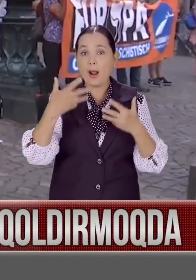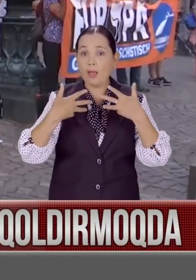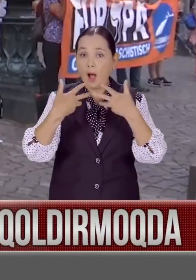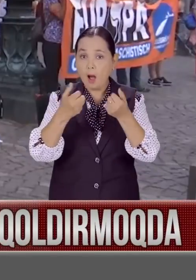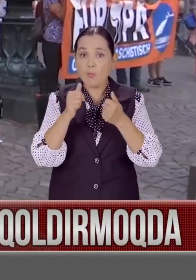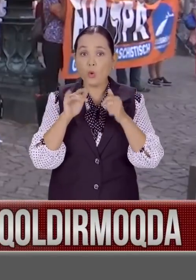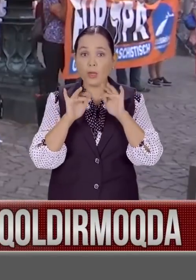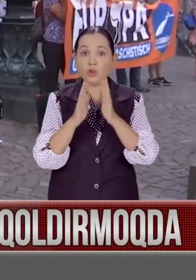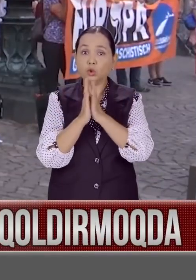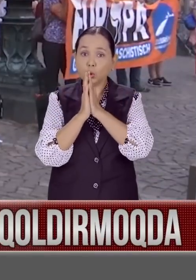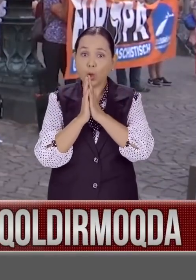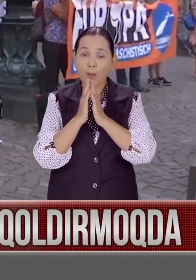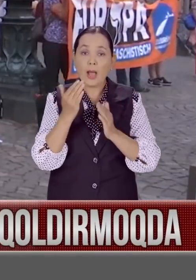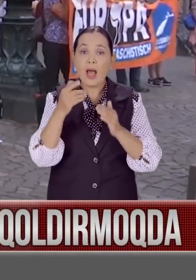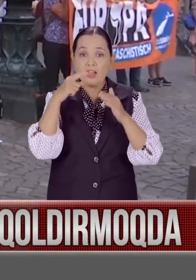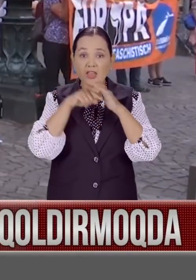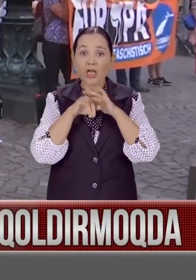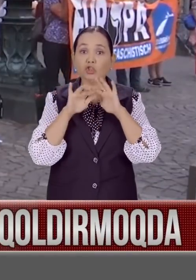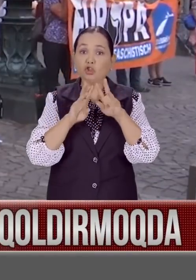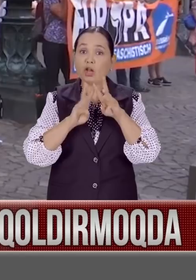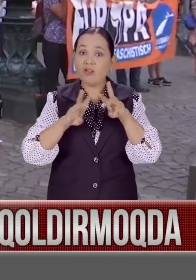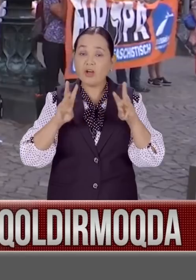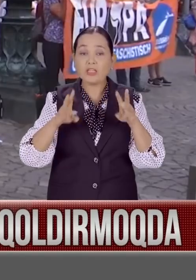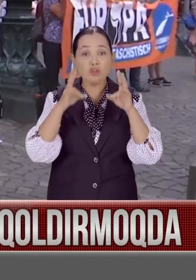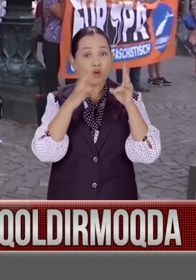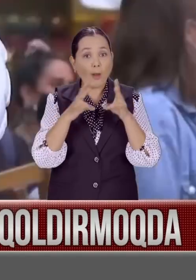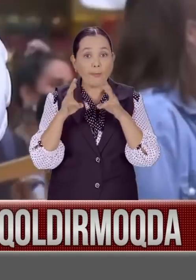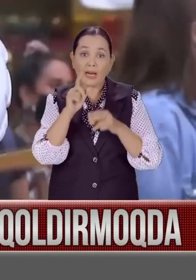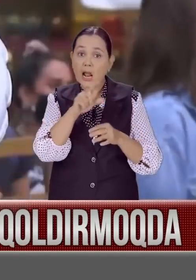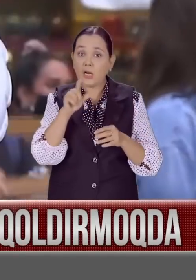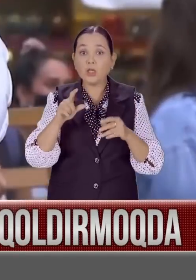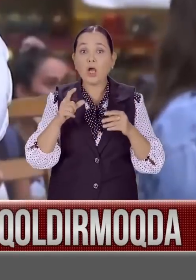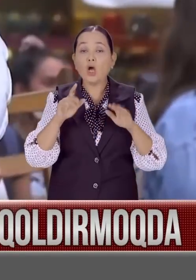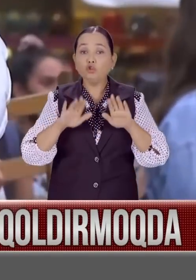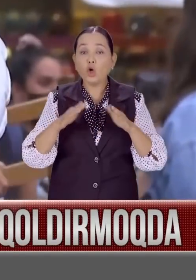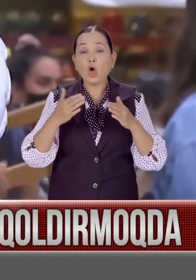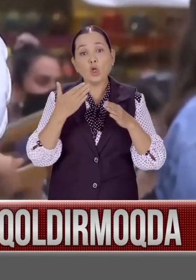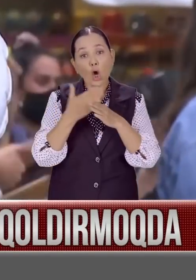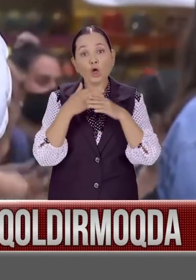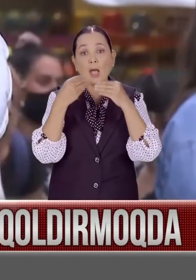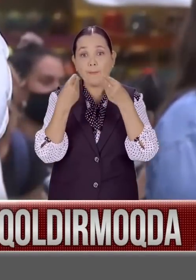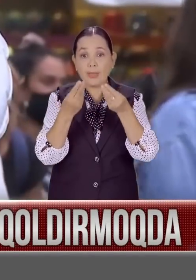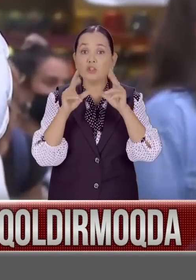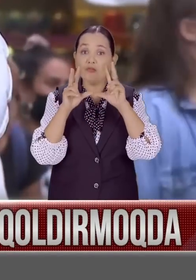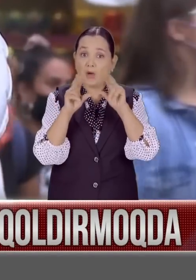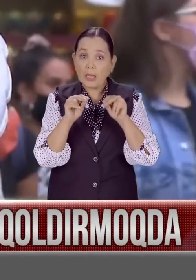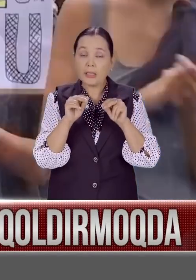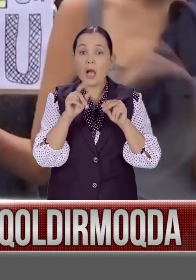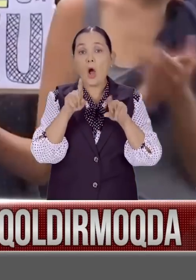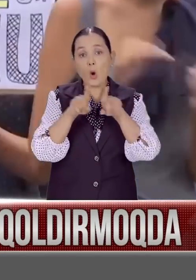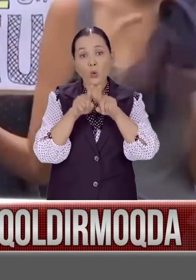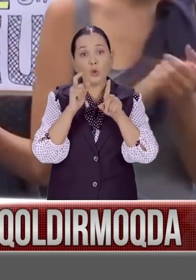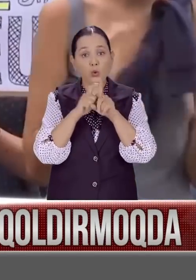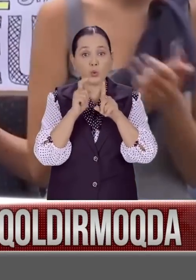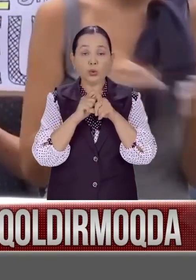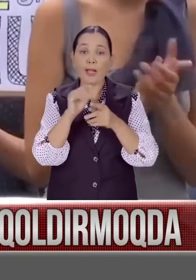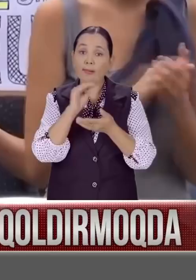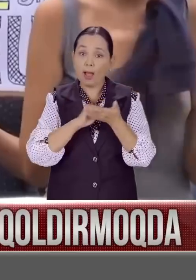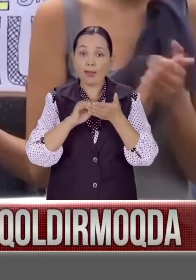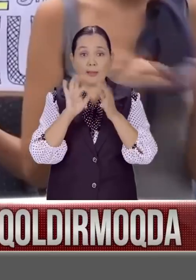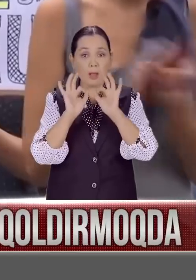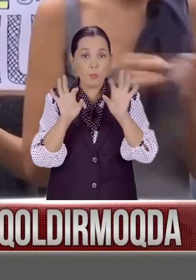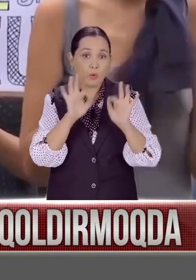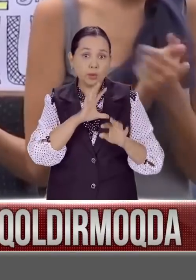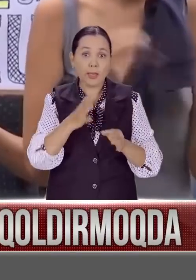qabul qilishini so'ramoqda. Tashqi ishlar vaziri jabrlanganlarga joyida yordam berishni va'da qilmoqda va quyidagi so'zlarni